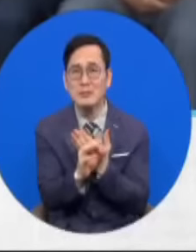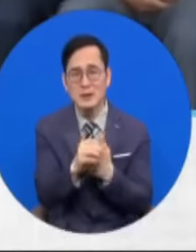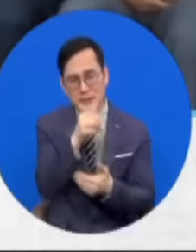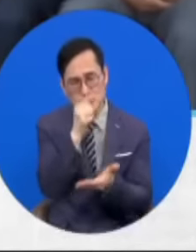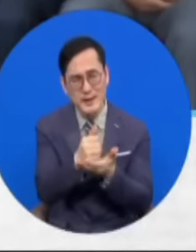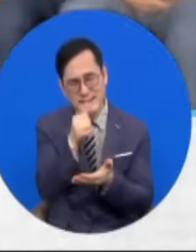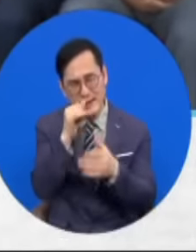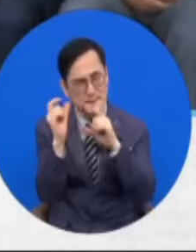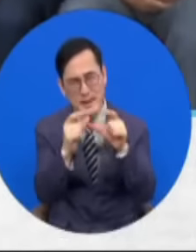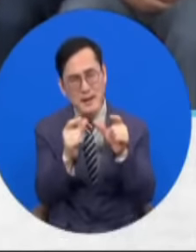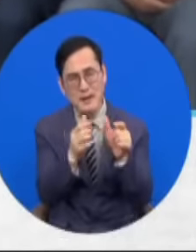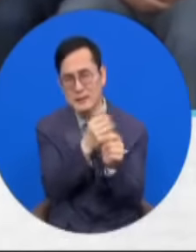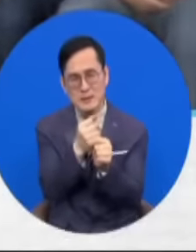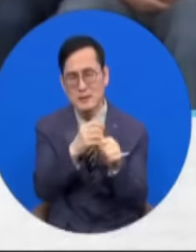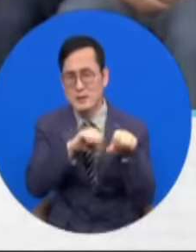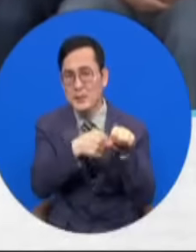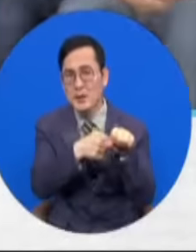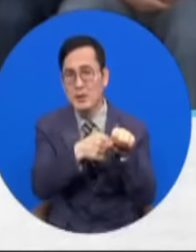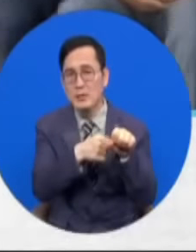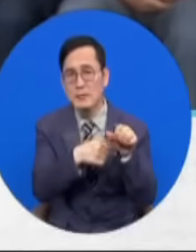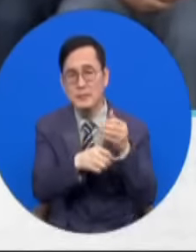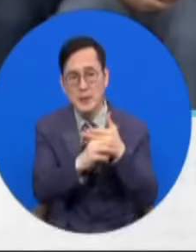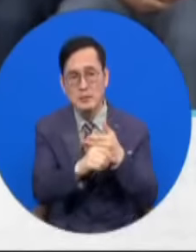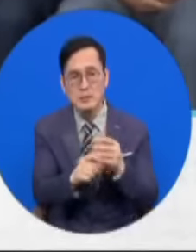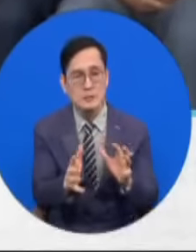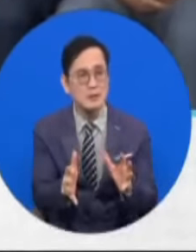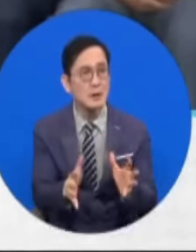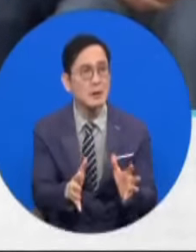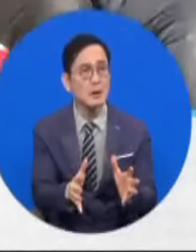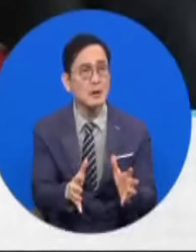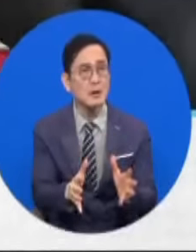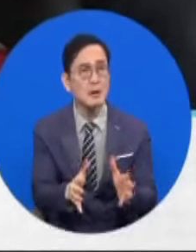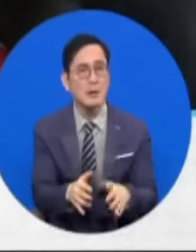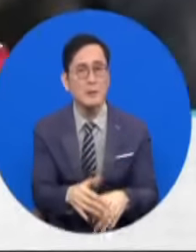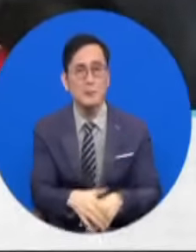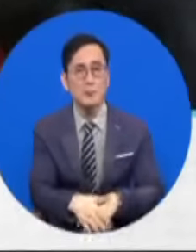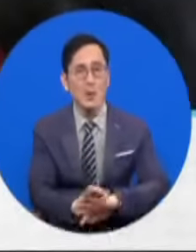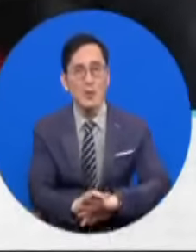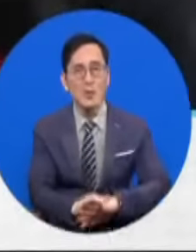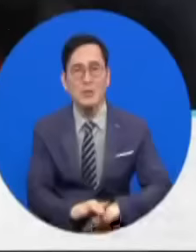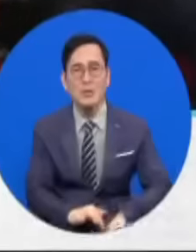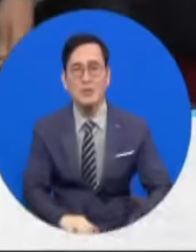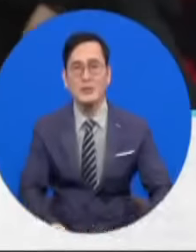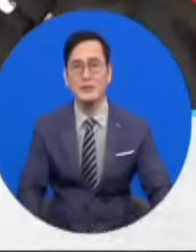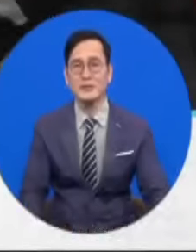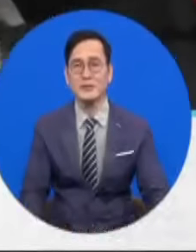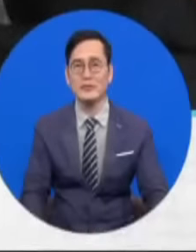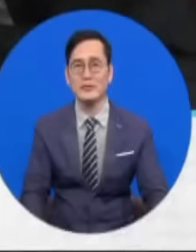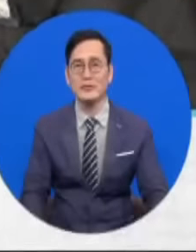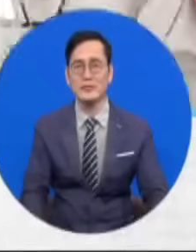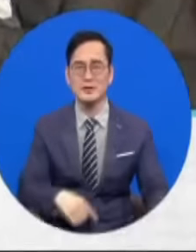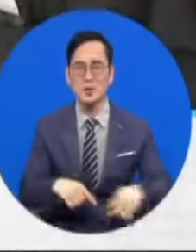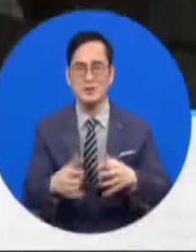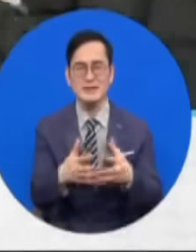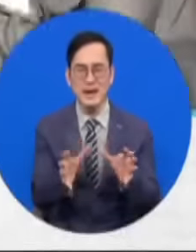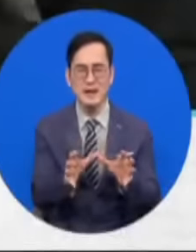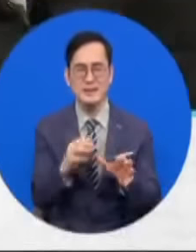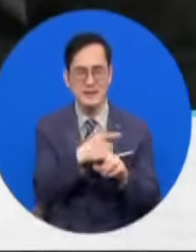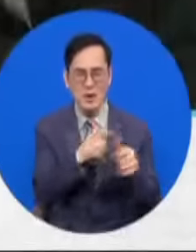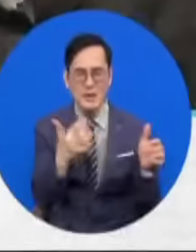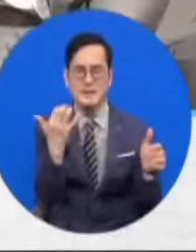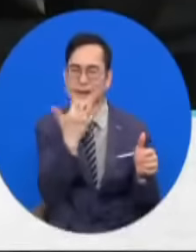다 바라보면서 용비어 참가를 하고 있단 말이에요 이게 민주당의 가장 큰 약점이죠 정당히 다양성이 있어야 하고요 어떤